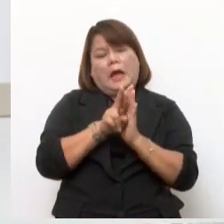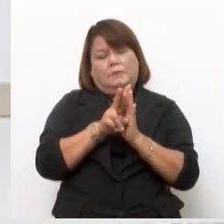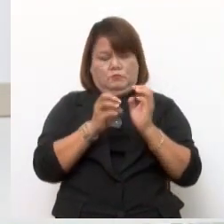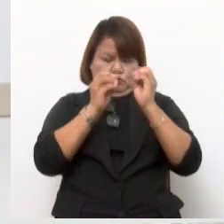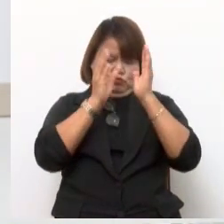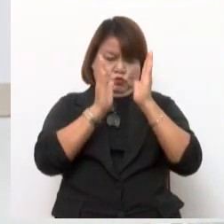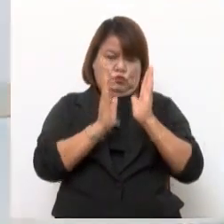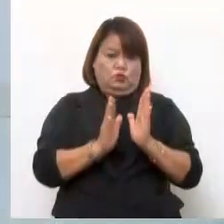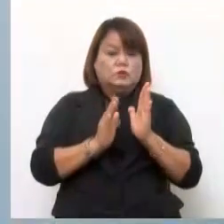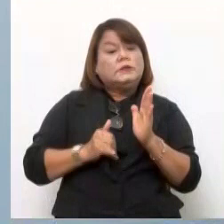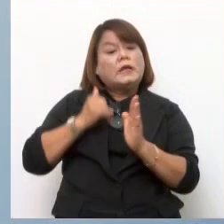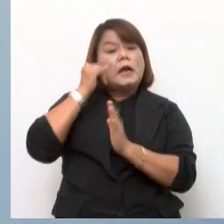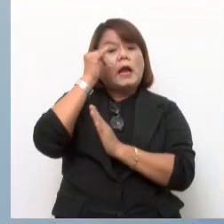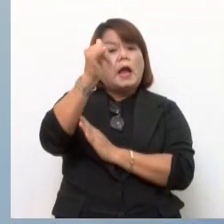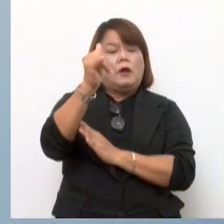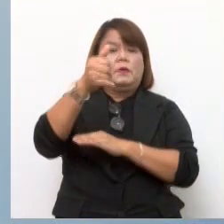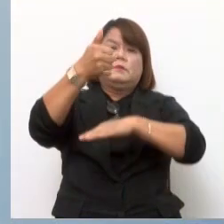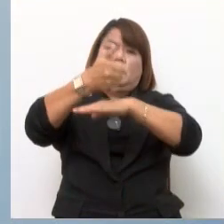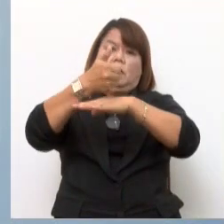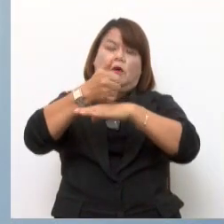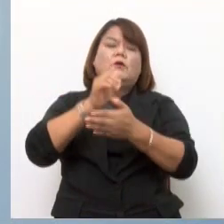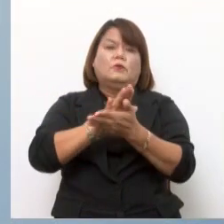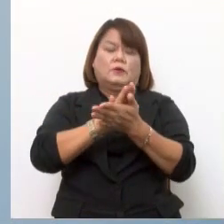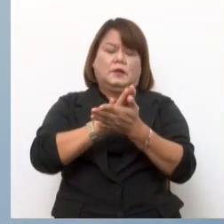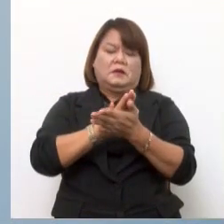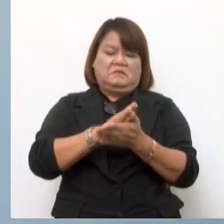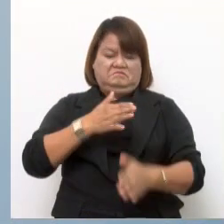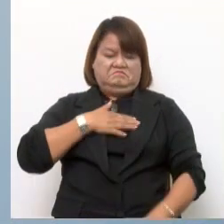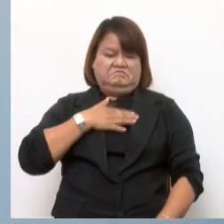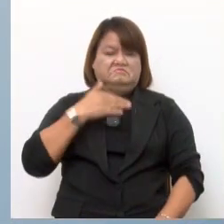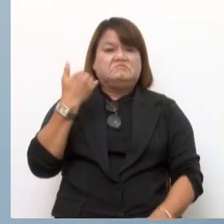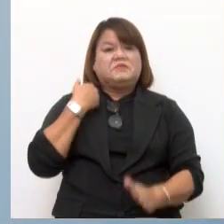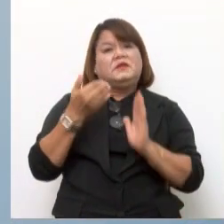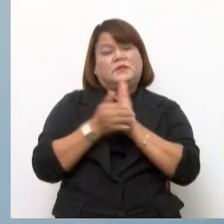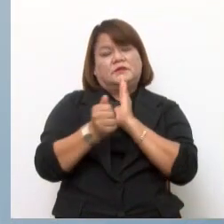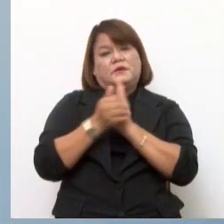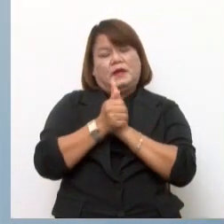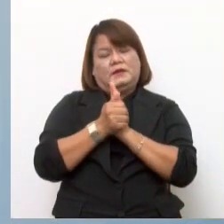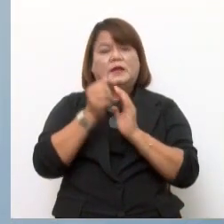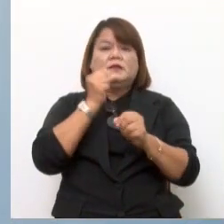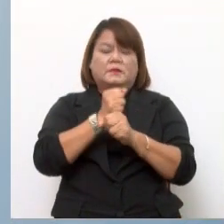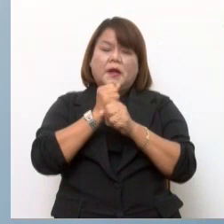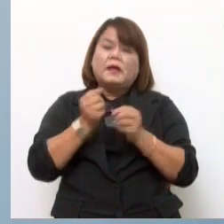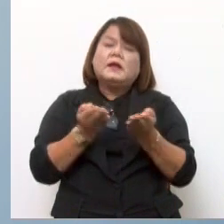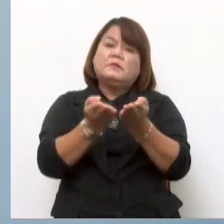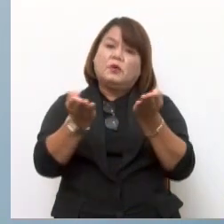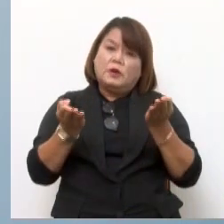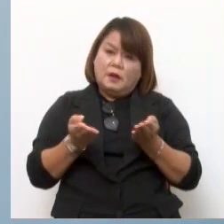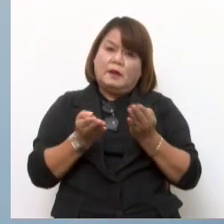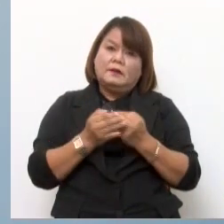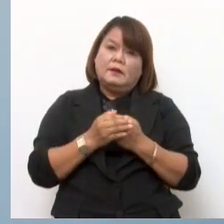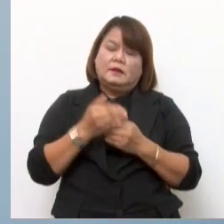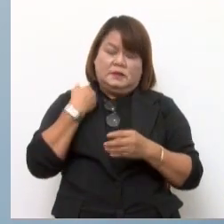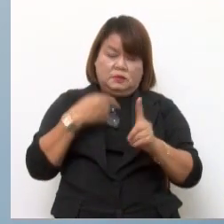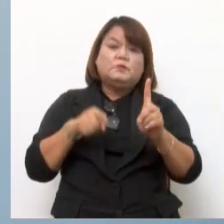จะก้าวข้ามไปสอบเป็นผอ.โรงเรียนหากท่านได้มีประสบการณ์ในการทำงานด้านการบริหารอันนี้คือเจตน